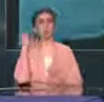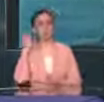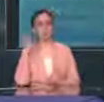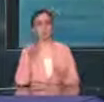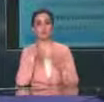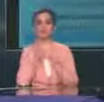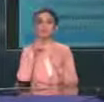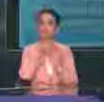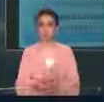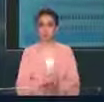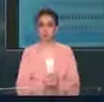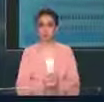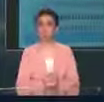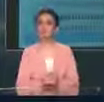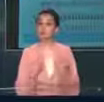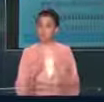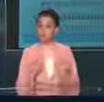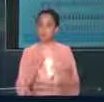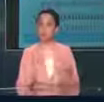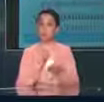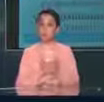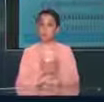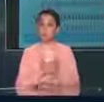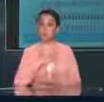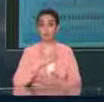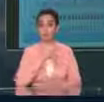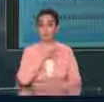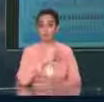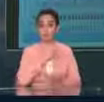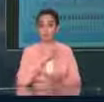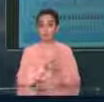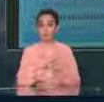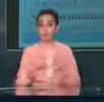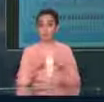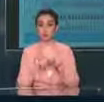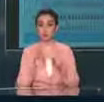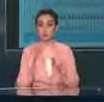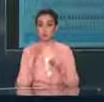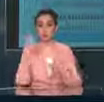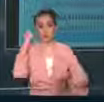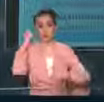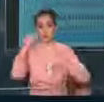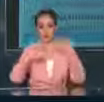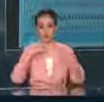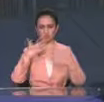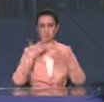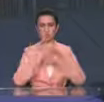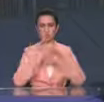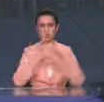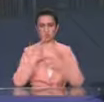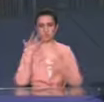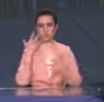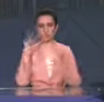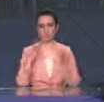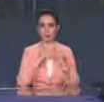числе и так например мы используем паронимы и часто мы их смешиваем например мы смешиваем